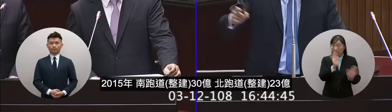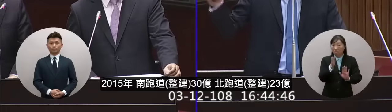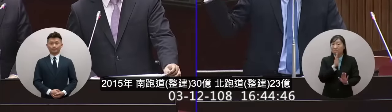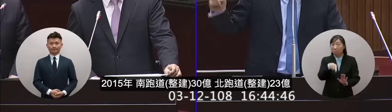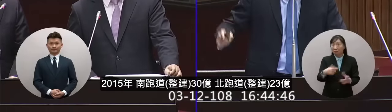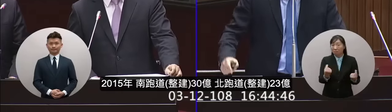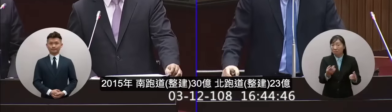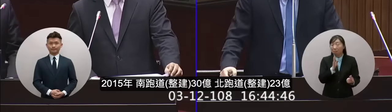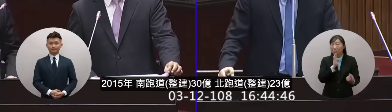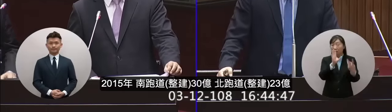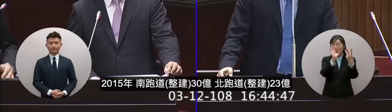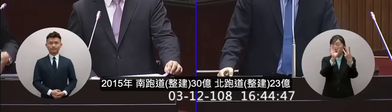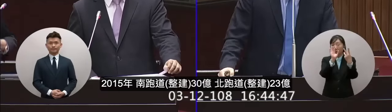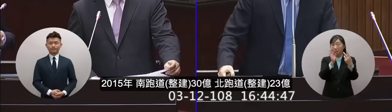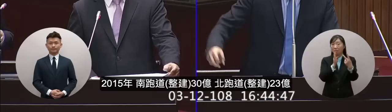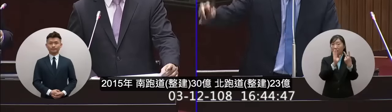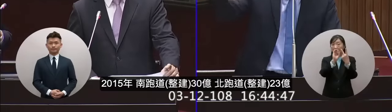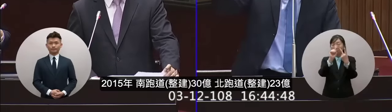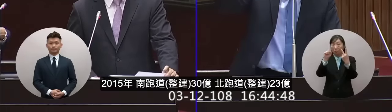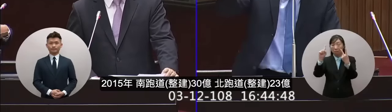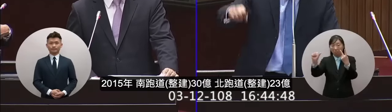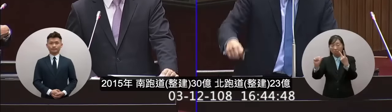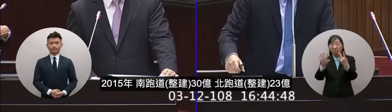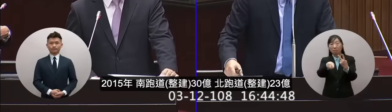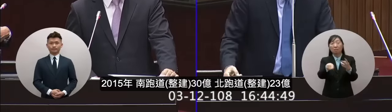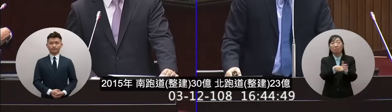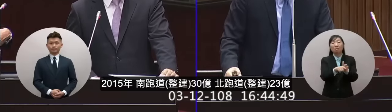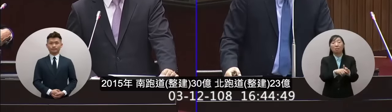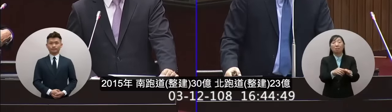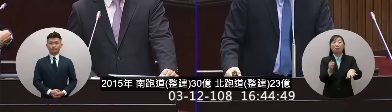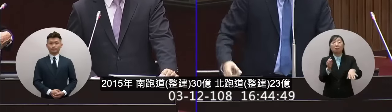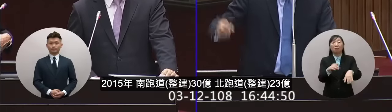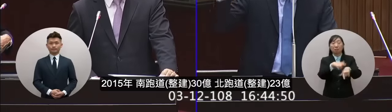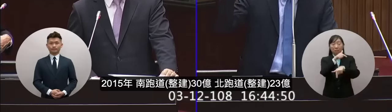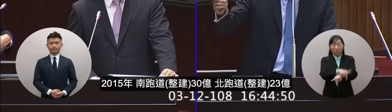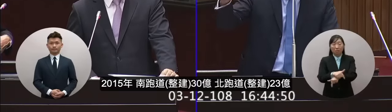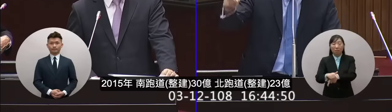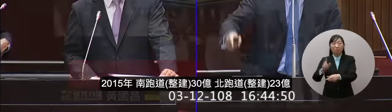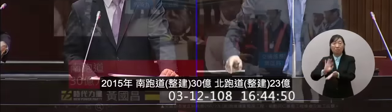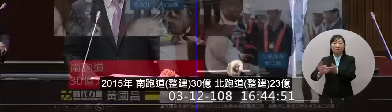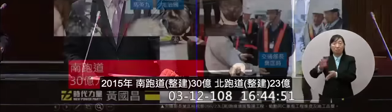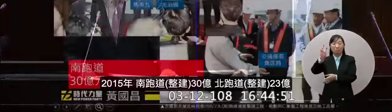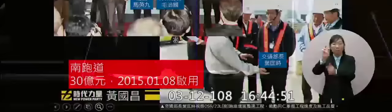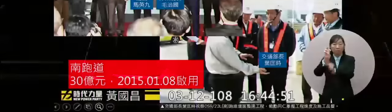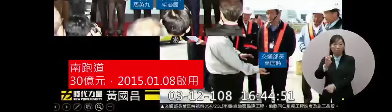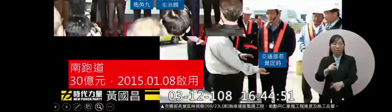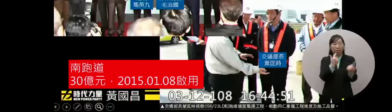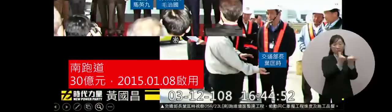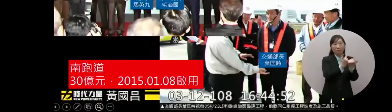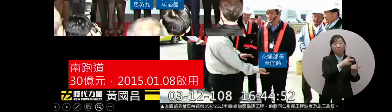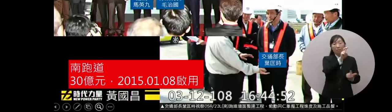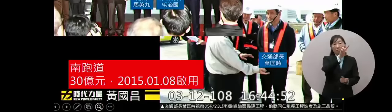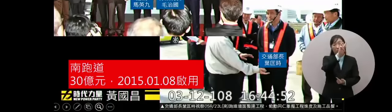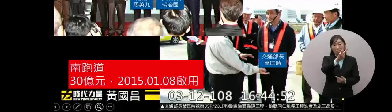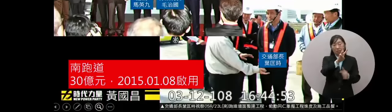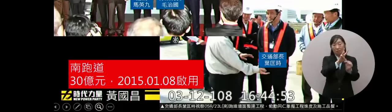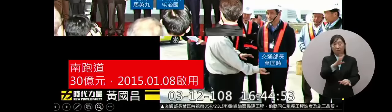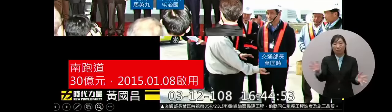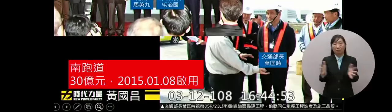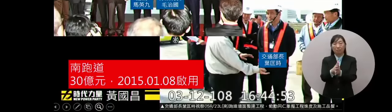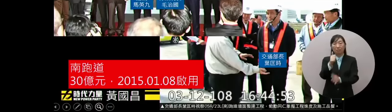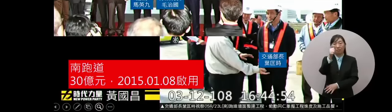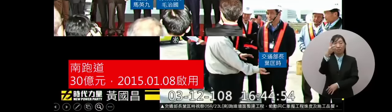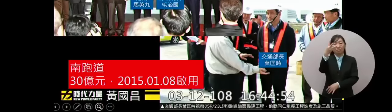一下，2015年南跑道30亿，北跑道23亿，总共花了